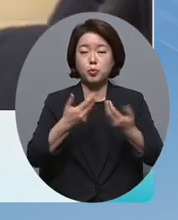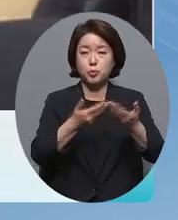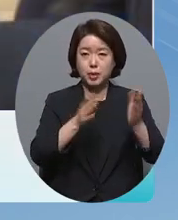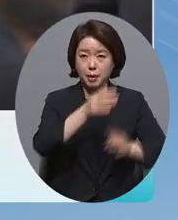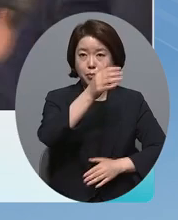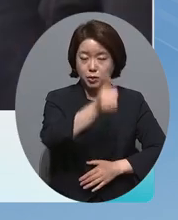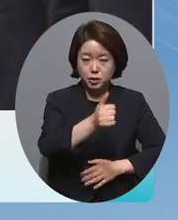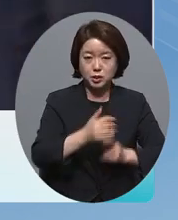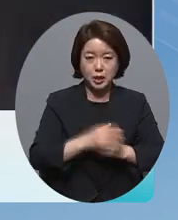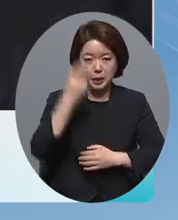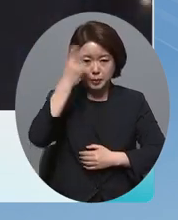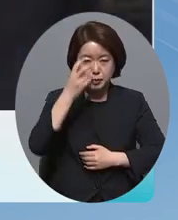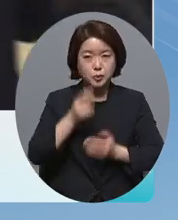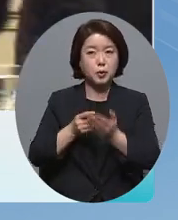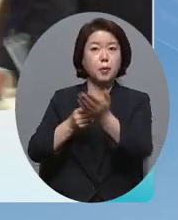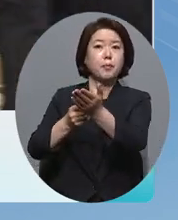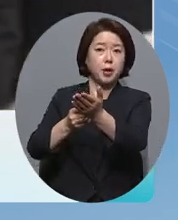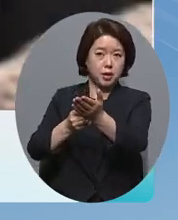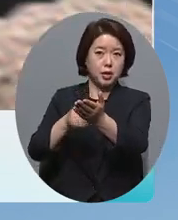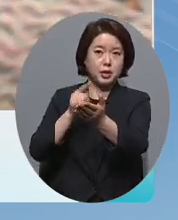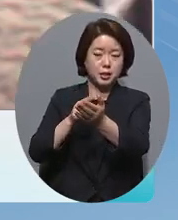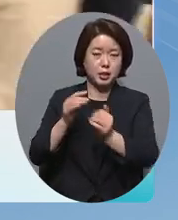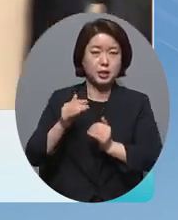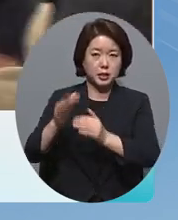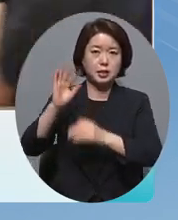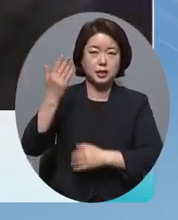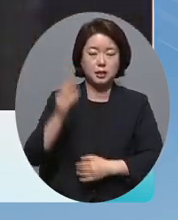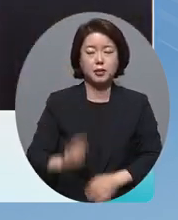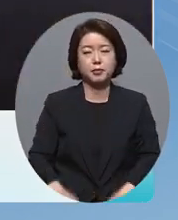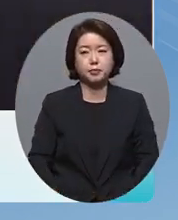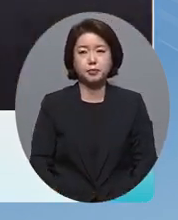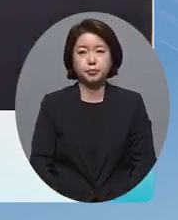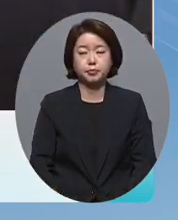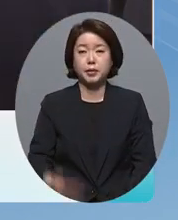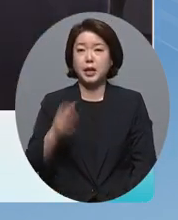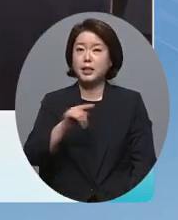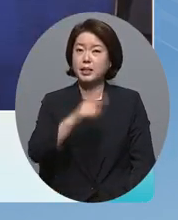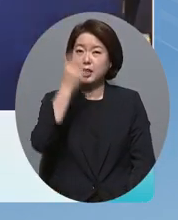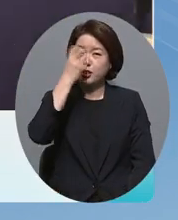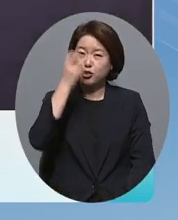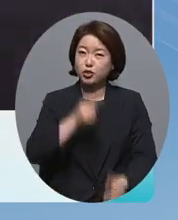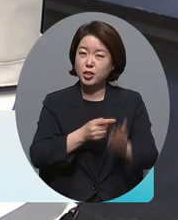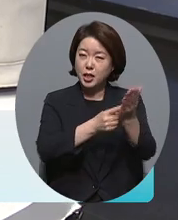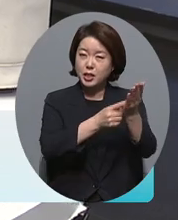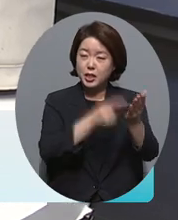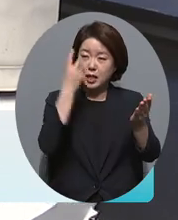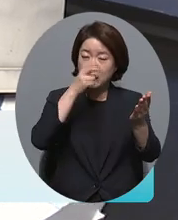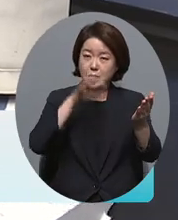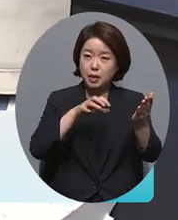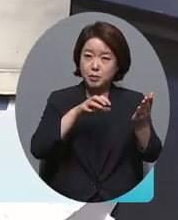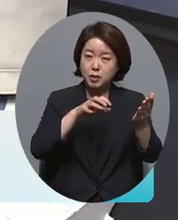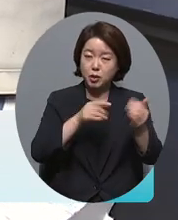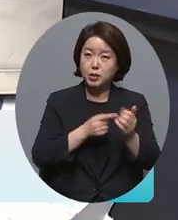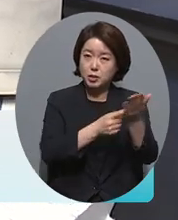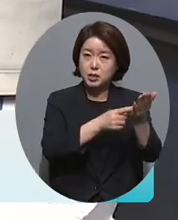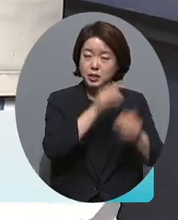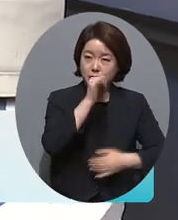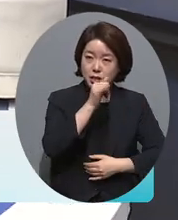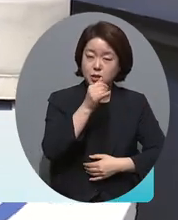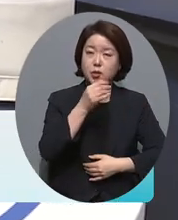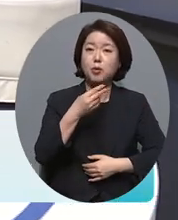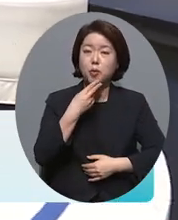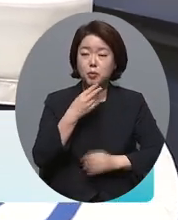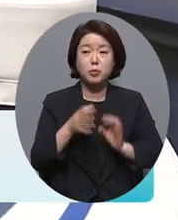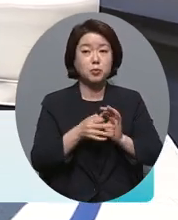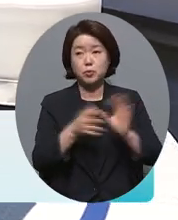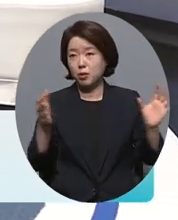수사 의뢰하는 것으로 일단은 진행될 것으로 보입니다 근데 사실은 수사 의뢰를 감사원이 하든 안 하든 실제 아무